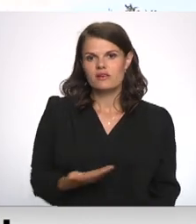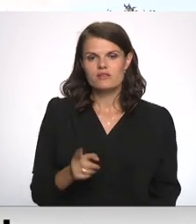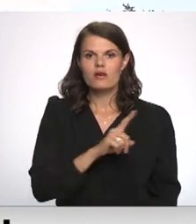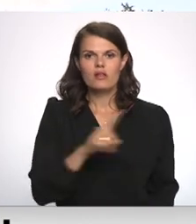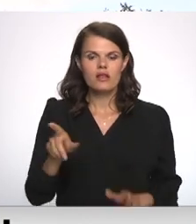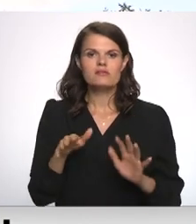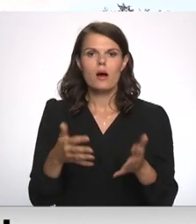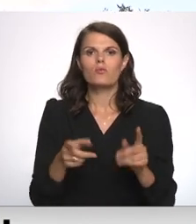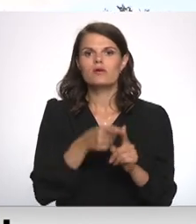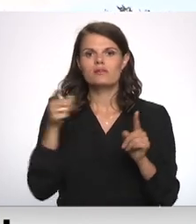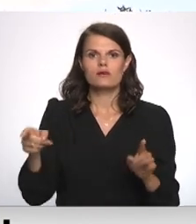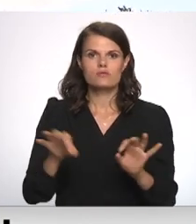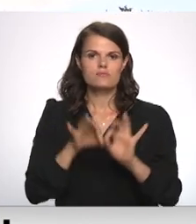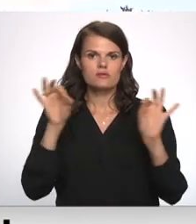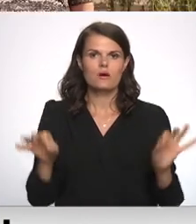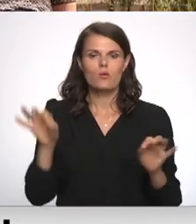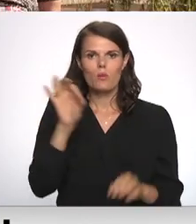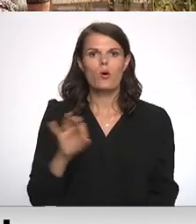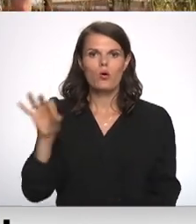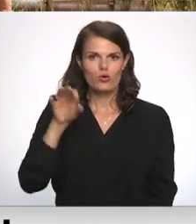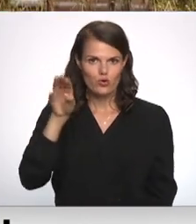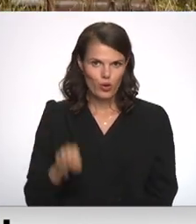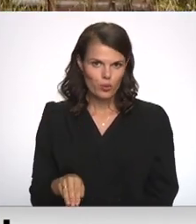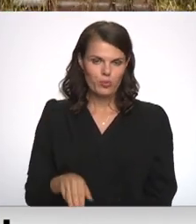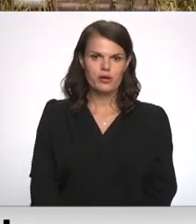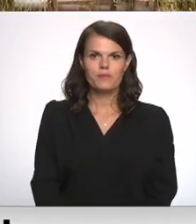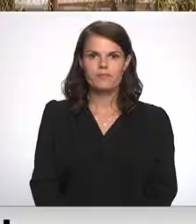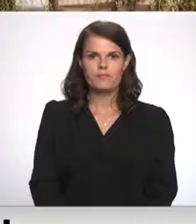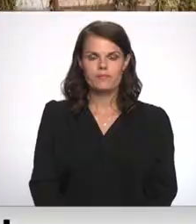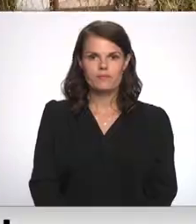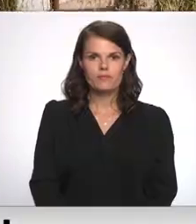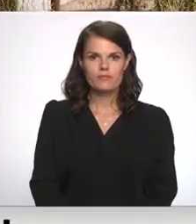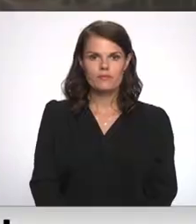apkuras sezonas sākumam oktobrī. Dīnija Jemeļjānova, Māris Justs, Latvijas televīzija.